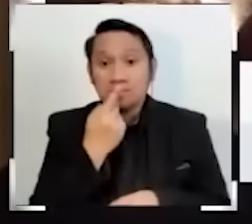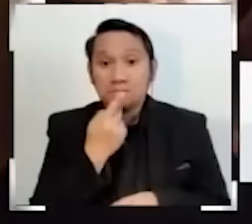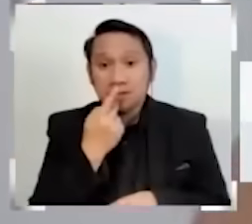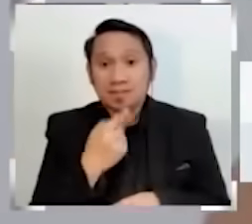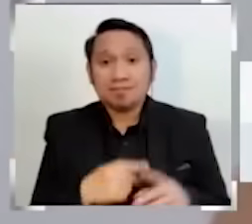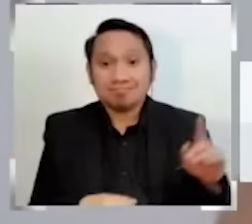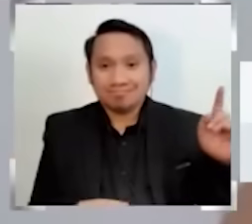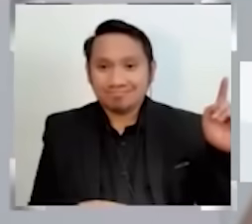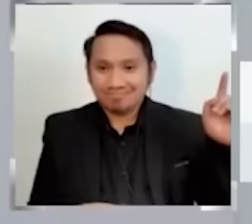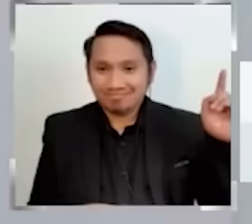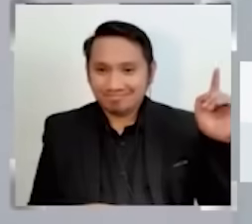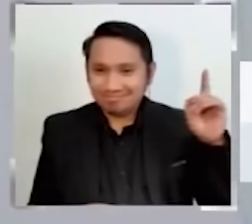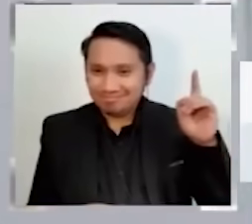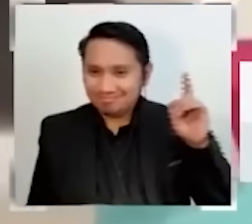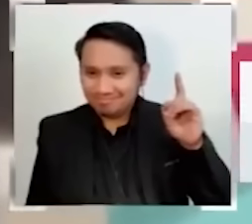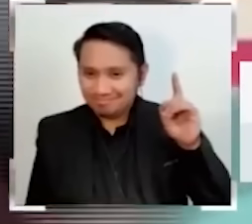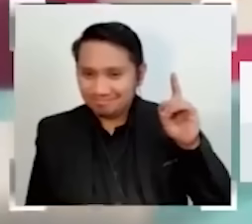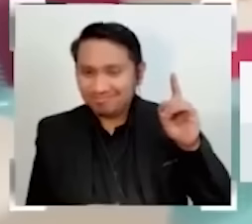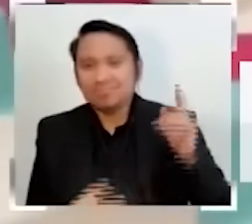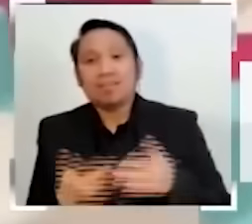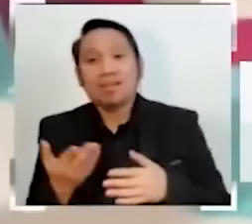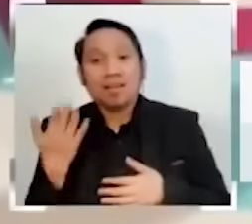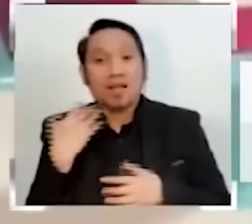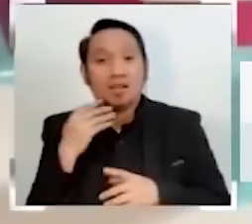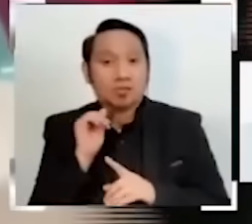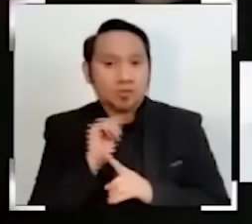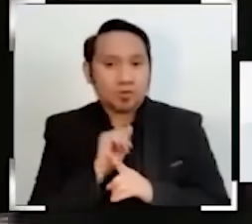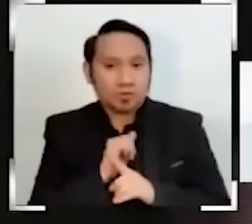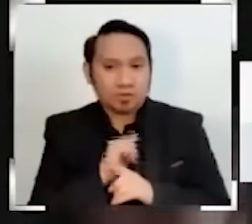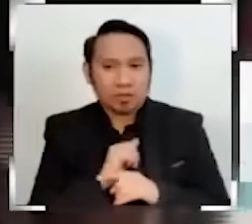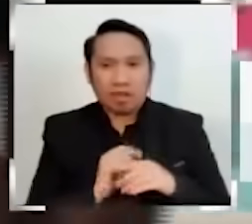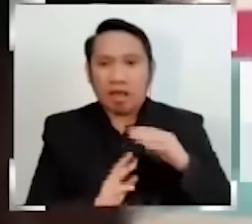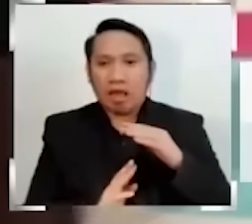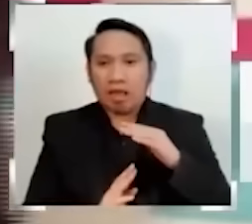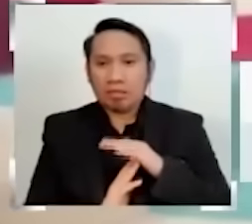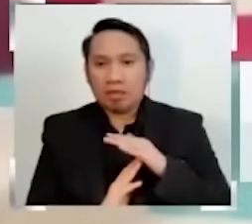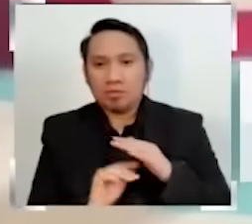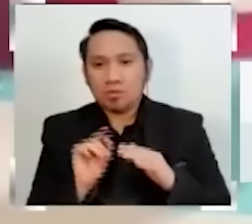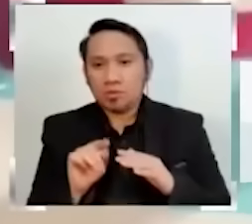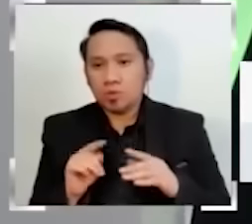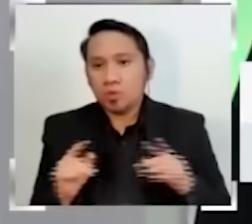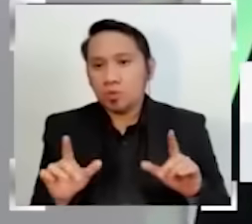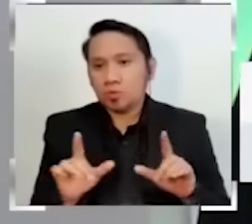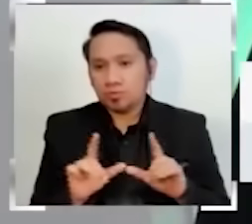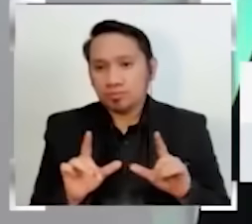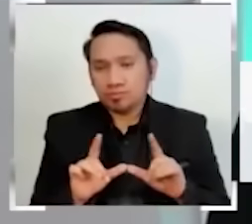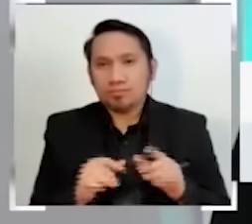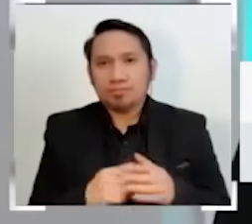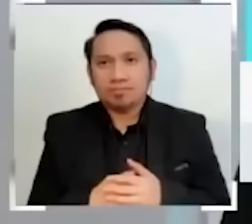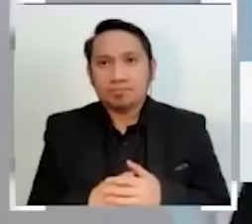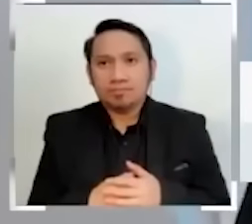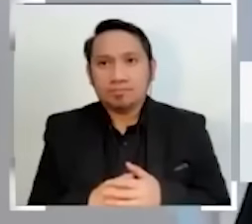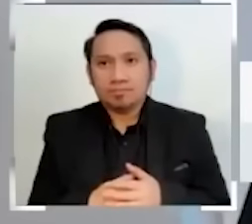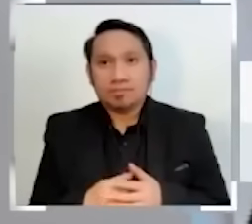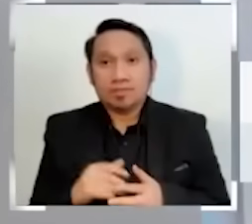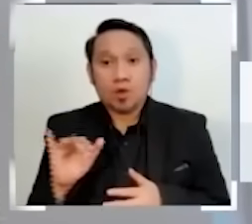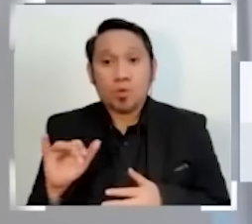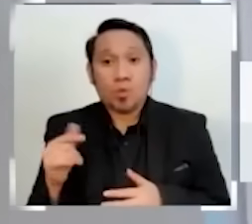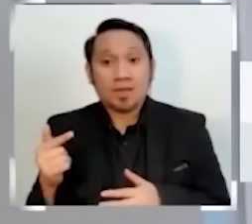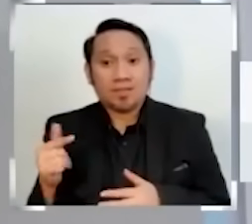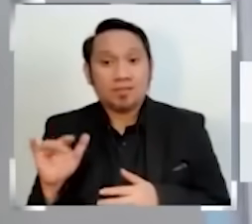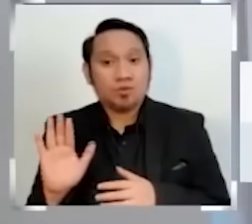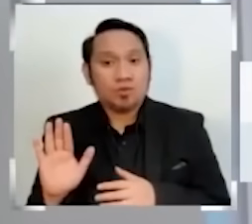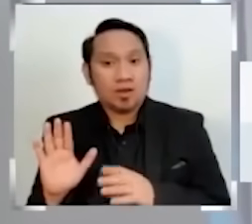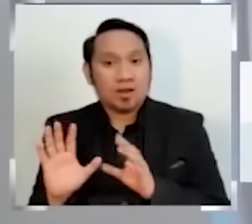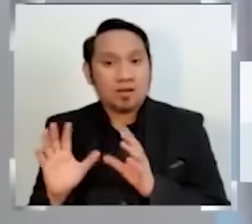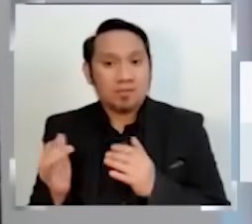at Jennie. Last August, nag-expire ang kontrata ng grupo sa YG. Ayon sa YG, patuloy na magsisikap